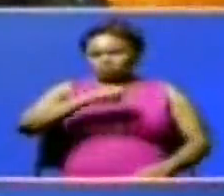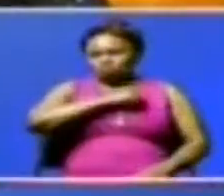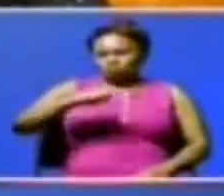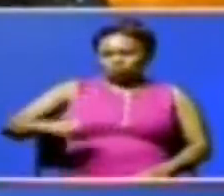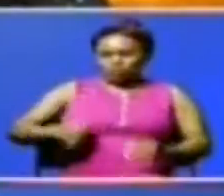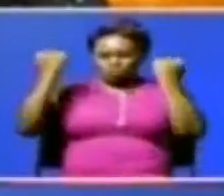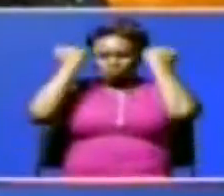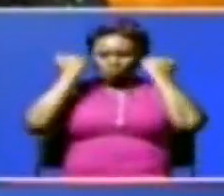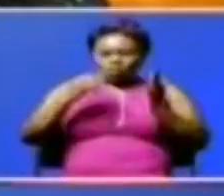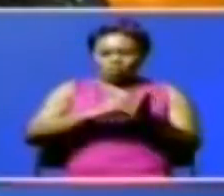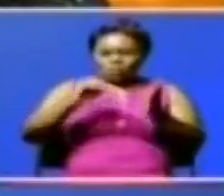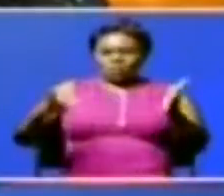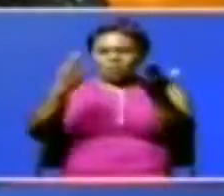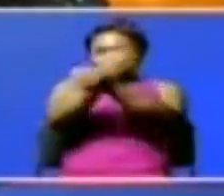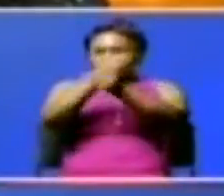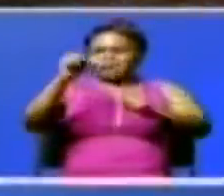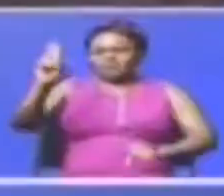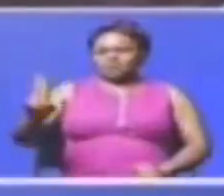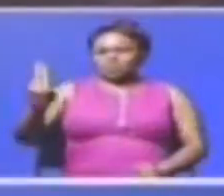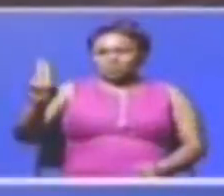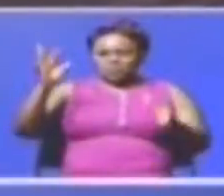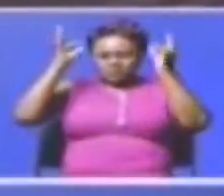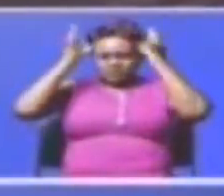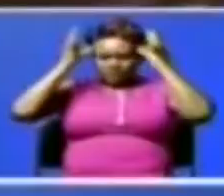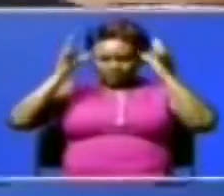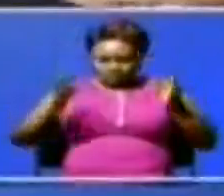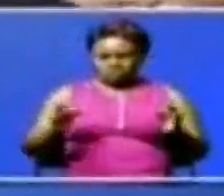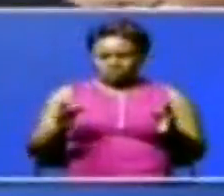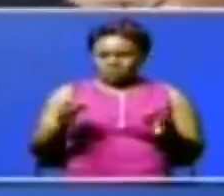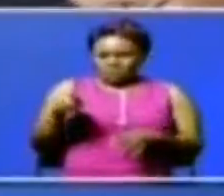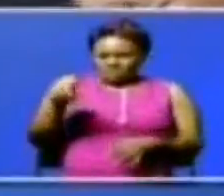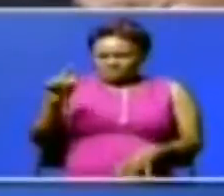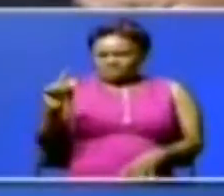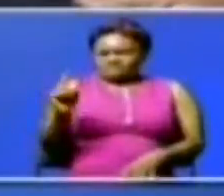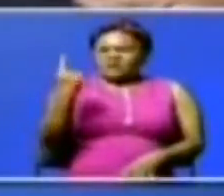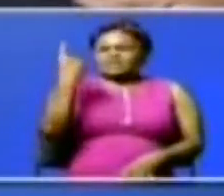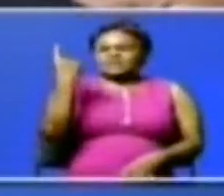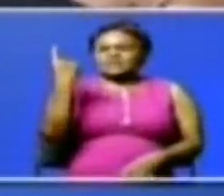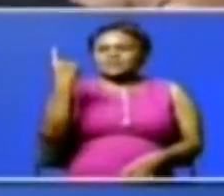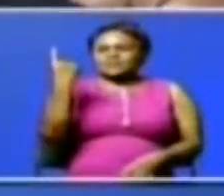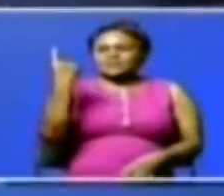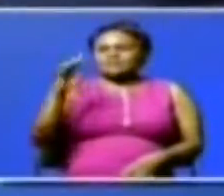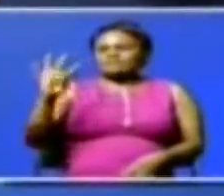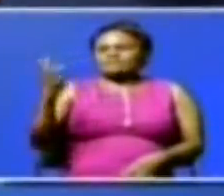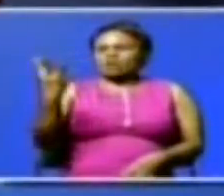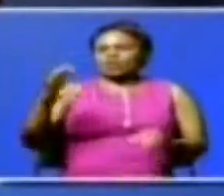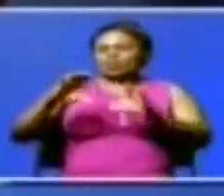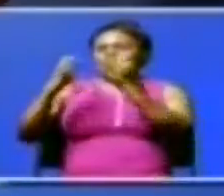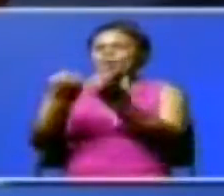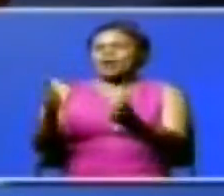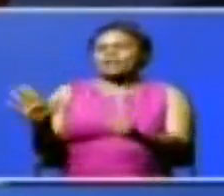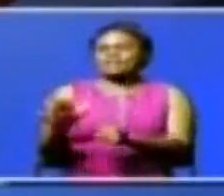kubatilisha uchaguzi wa Rais Uhuru Kenyatta. Maamuzi ambayo ndiyo yaliyokuwa ya kwanza ya aina yake na ya nne tu kote